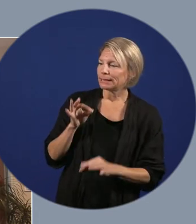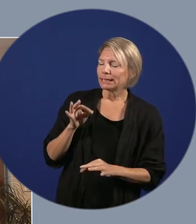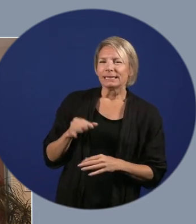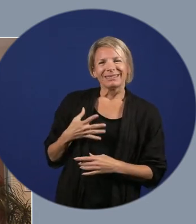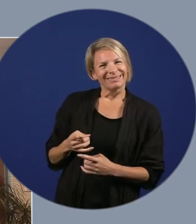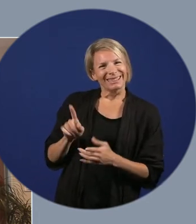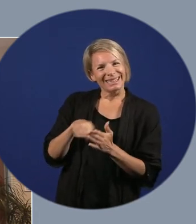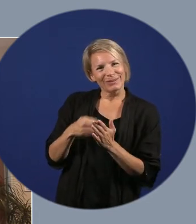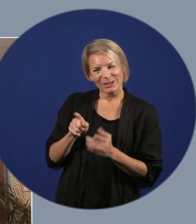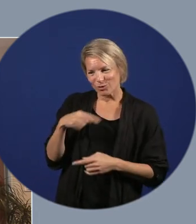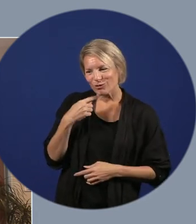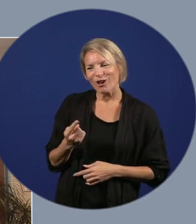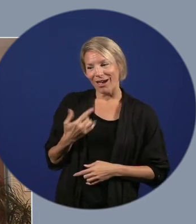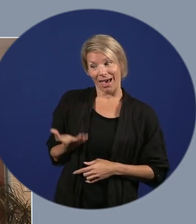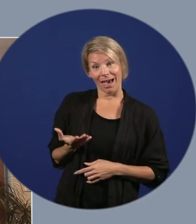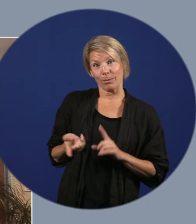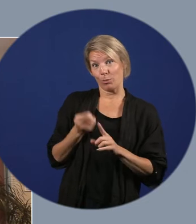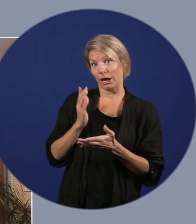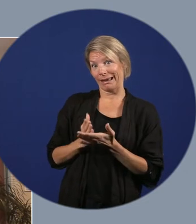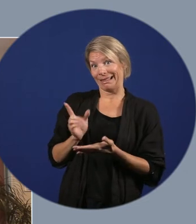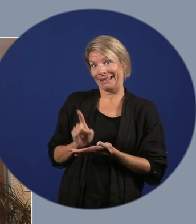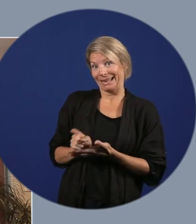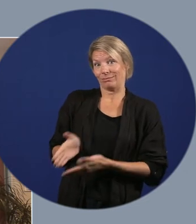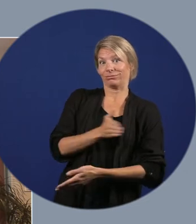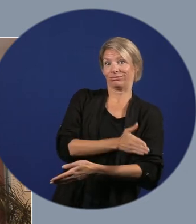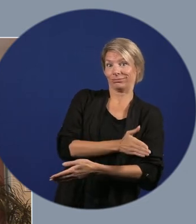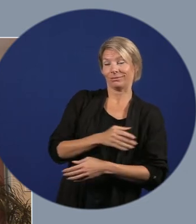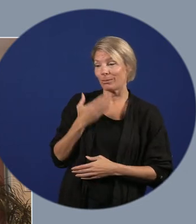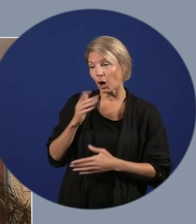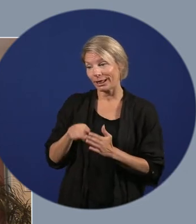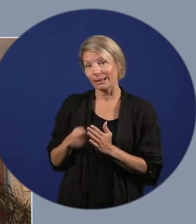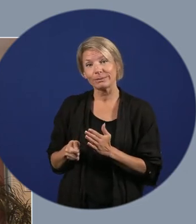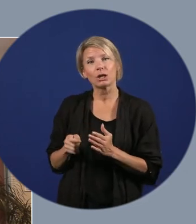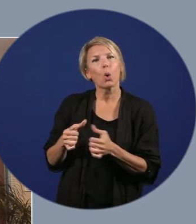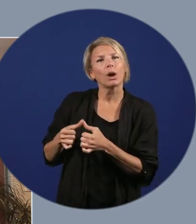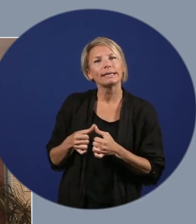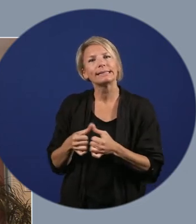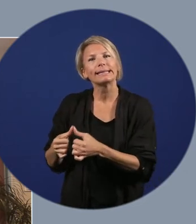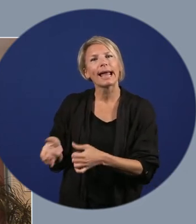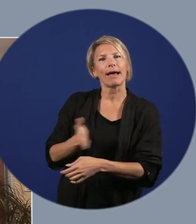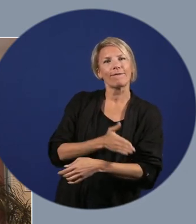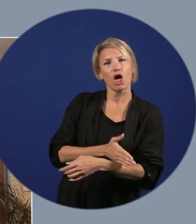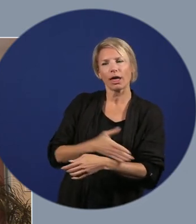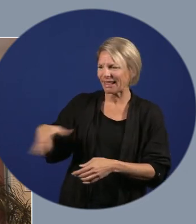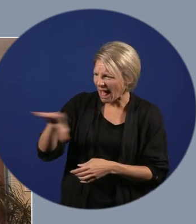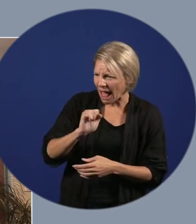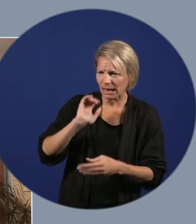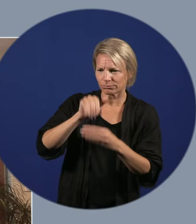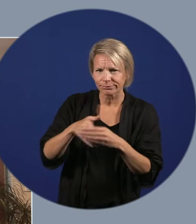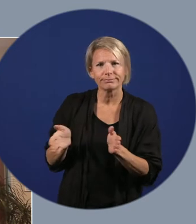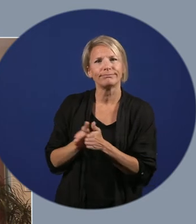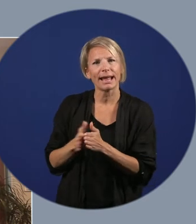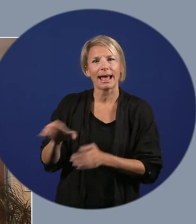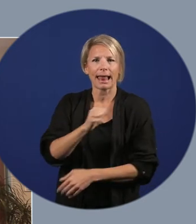det här tipset, börja i tid, kanske är ett bra tips. Organisera för det, att få med alla, all